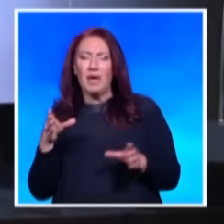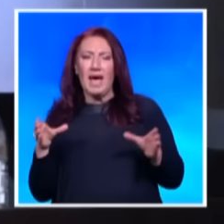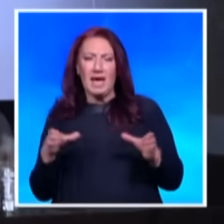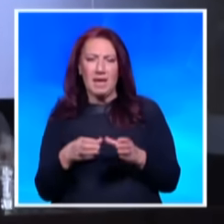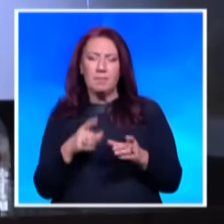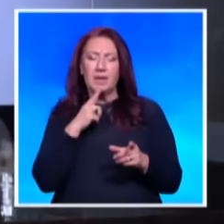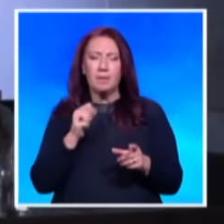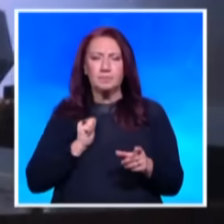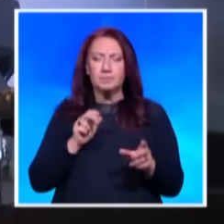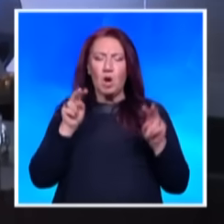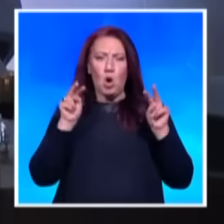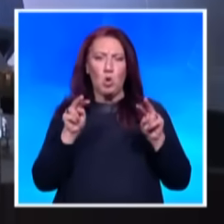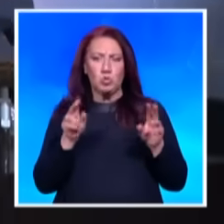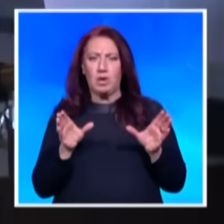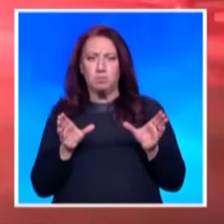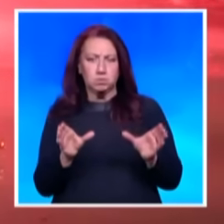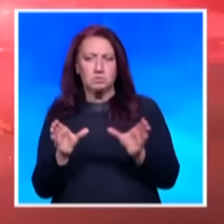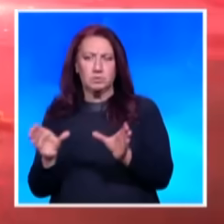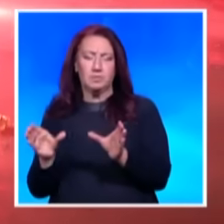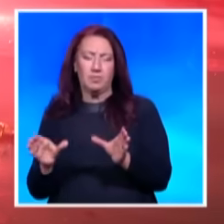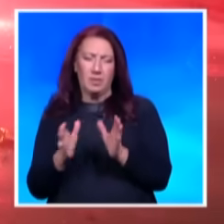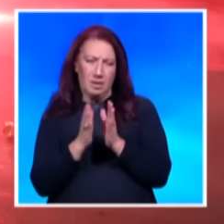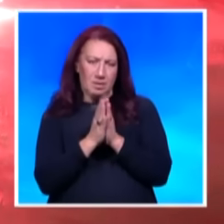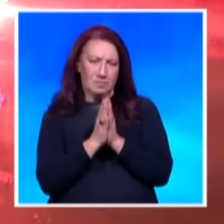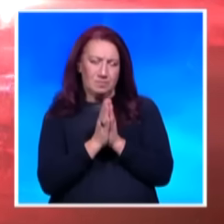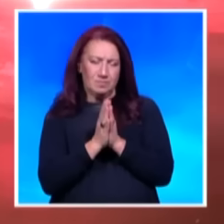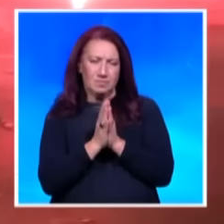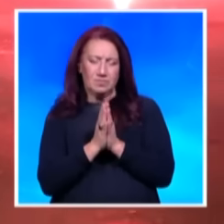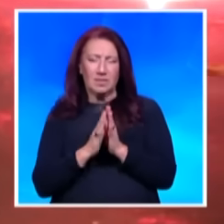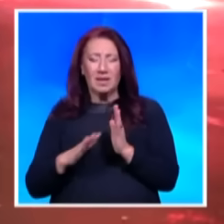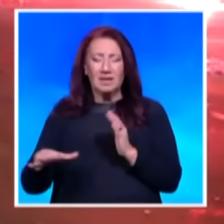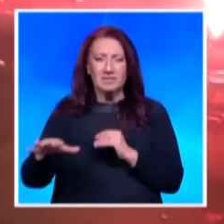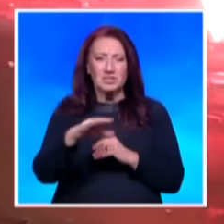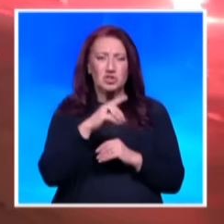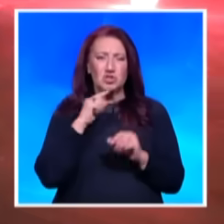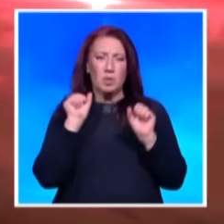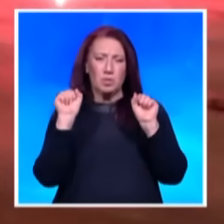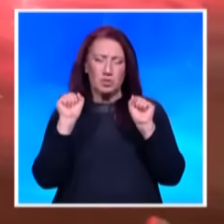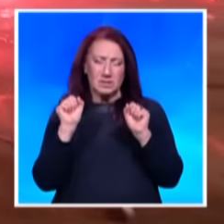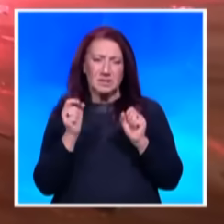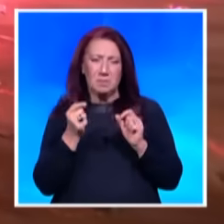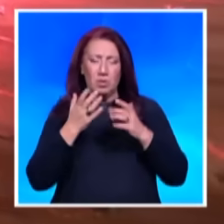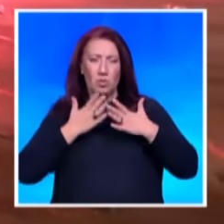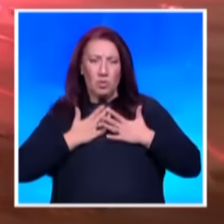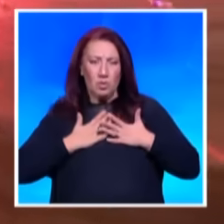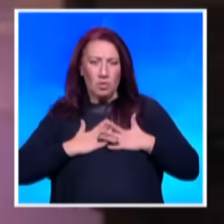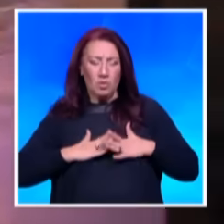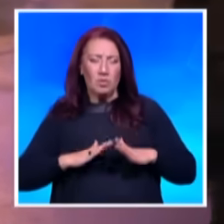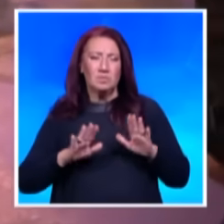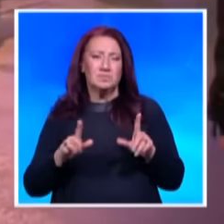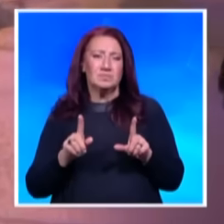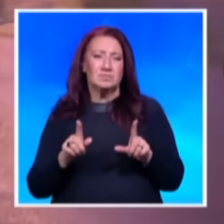контрол. Искам да използвам случая да призова всички протестиращи да проявят спокойствие и да